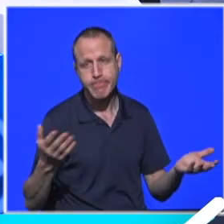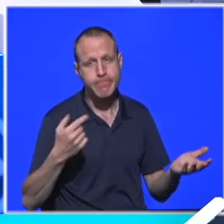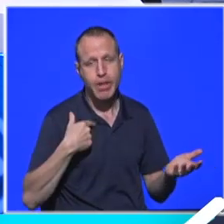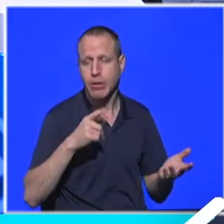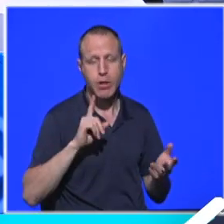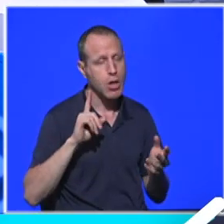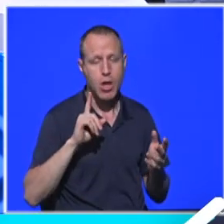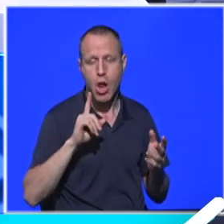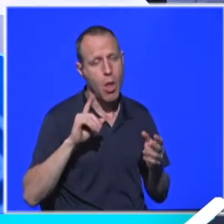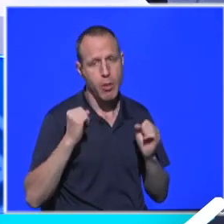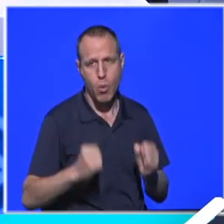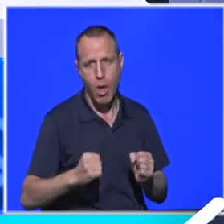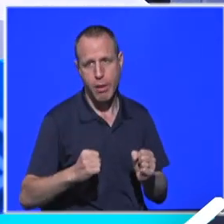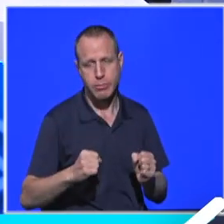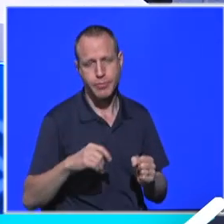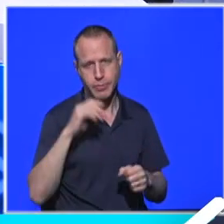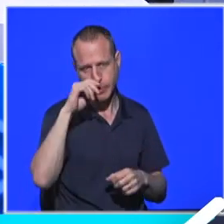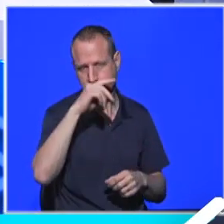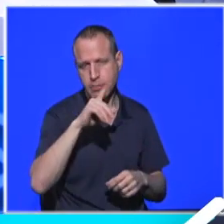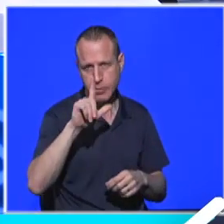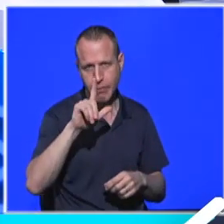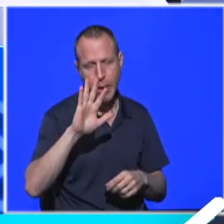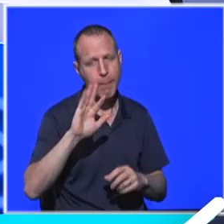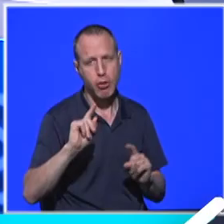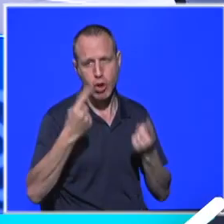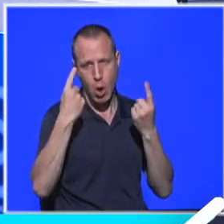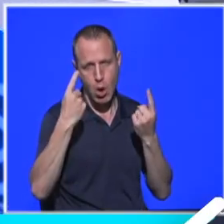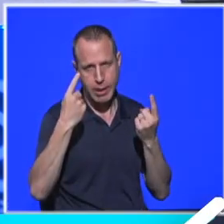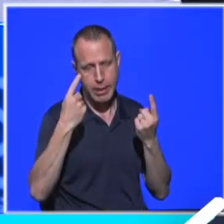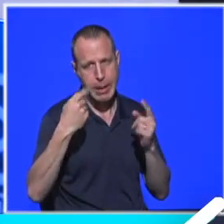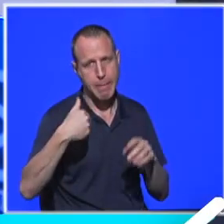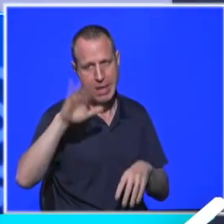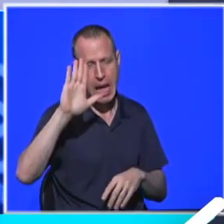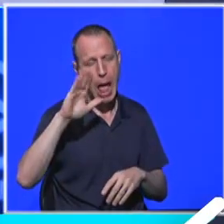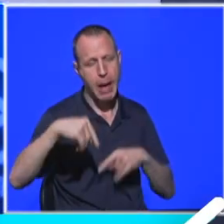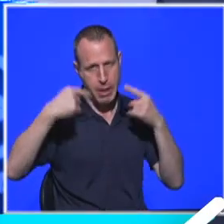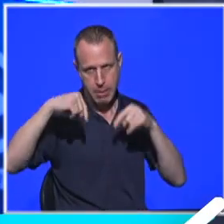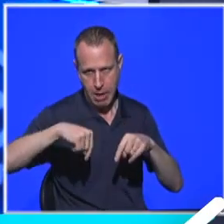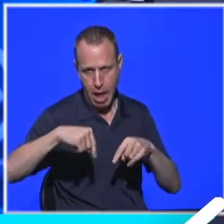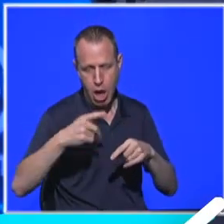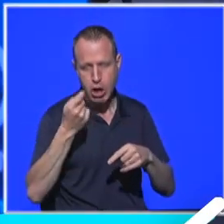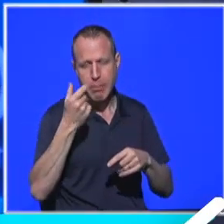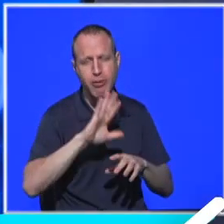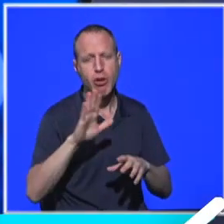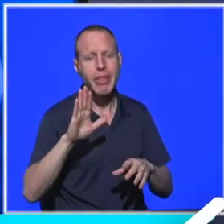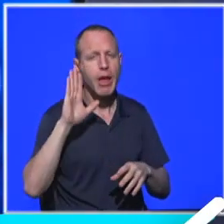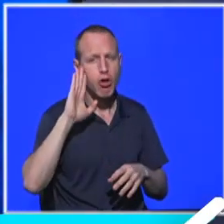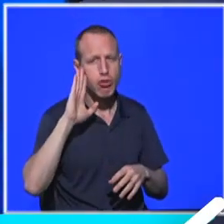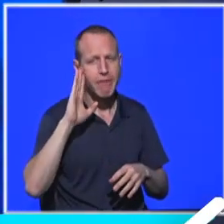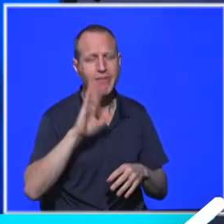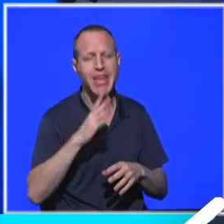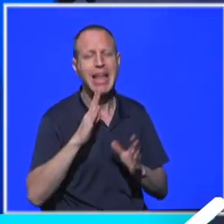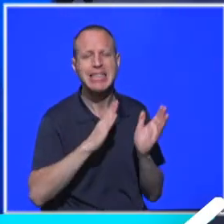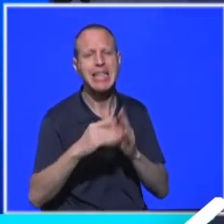ספק גדול מזה. אבל, ומה שקורה בעיקר בימים האלו, שכמעט ואין קשב ואין סדר יום,